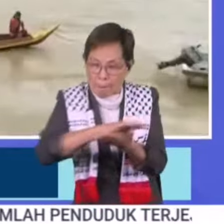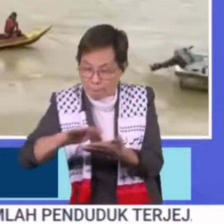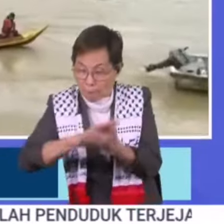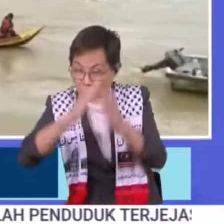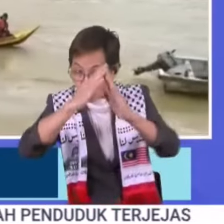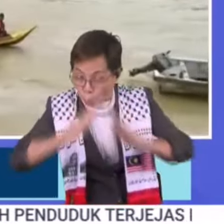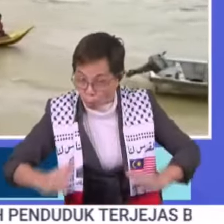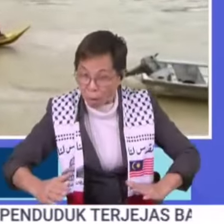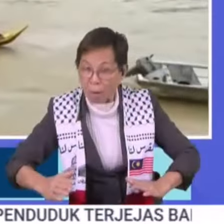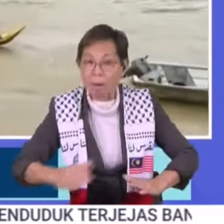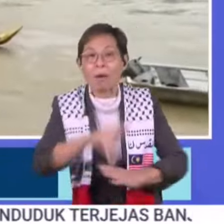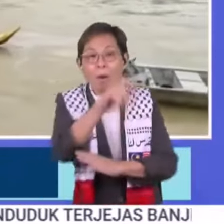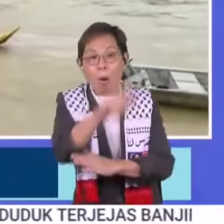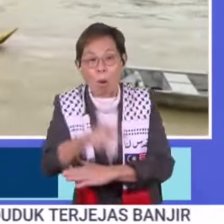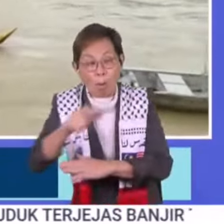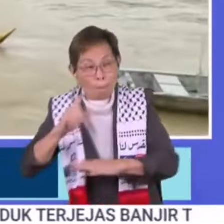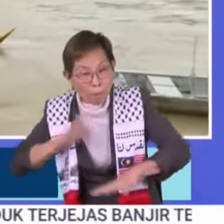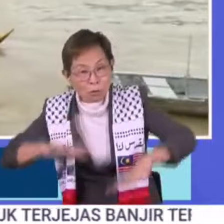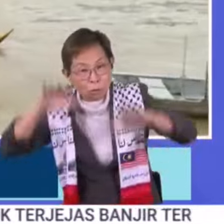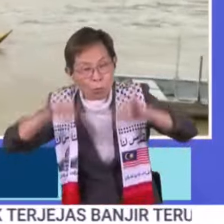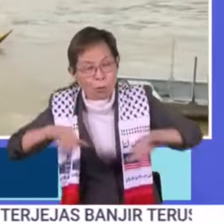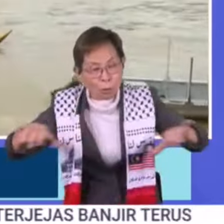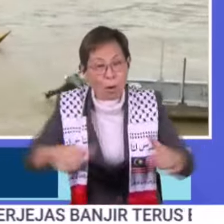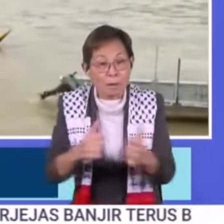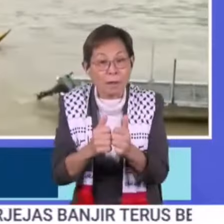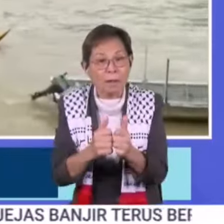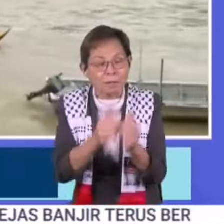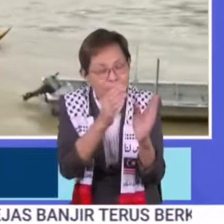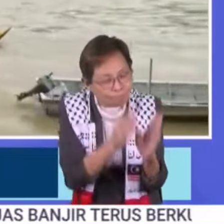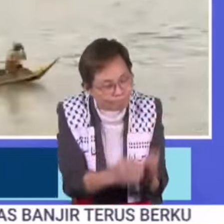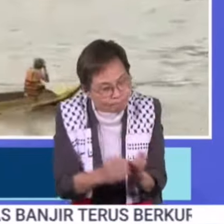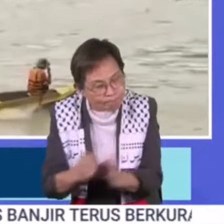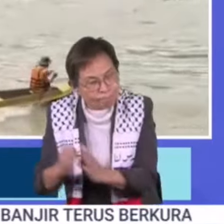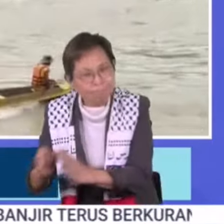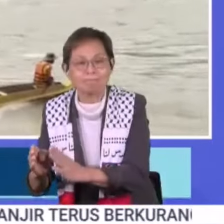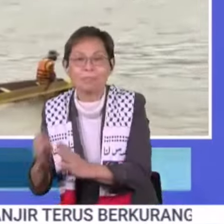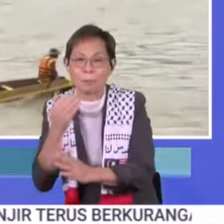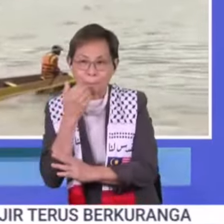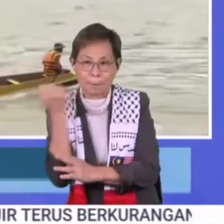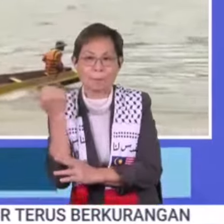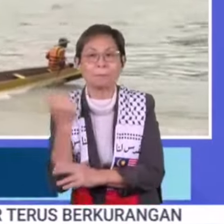pembersihan kediaman penduduk terjejas boleh dilakukan dengan lebih teratur.